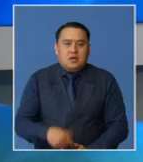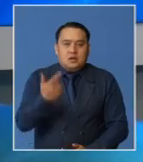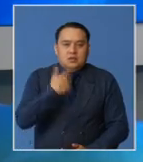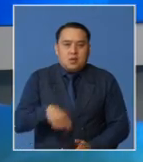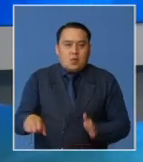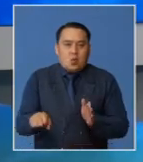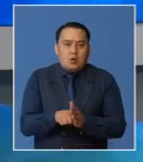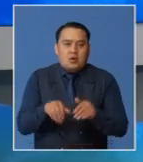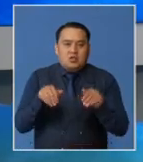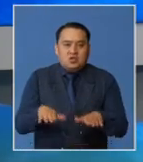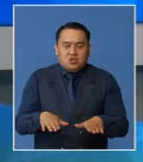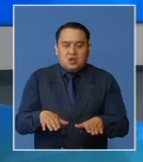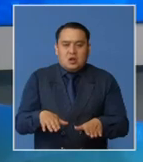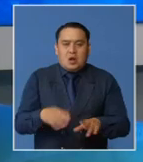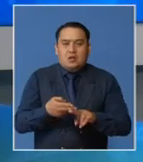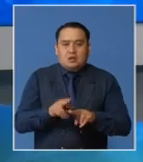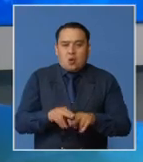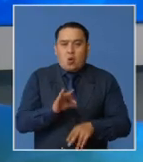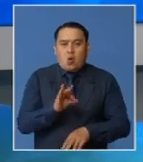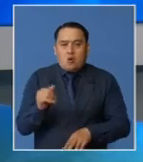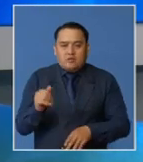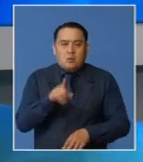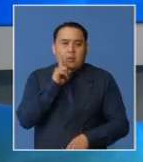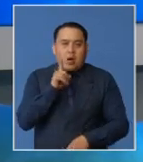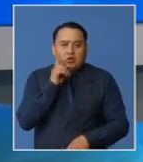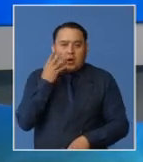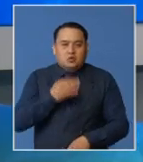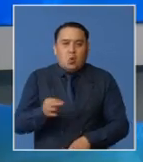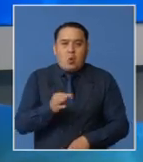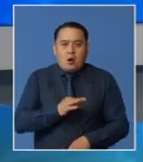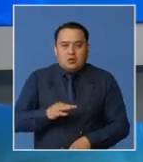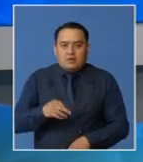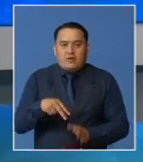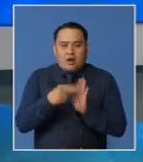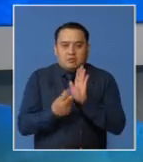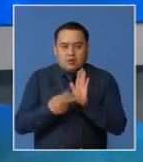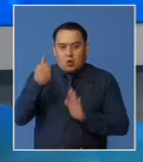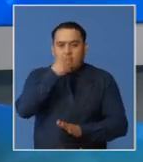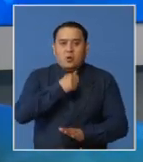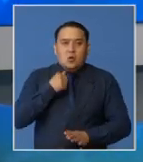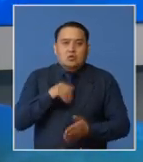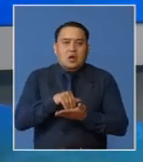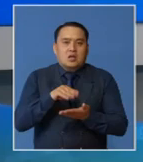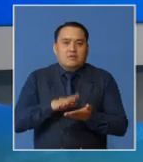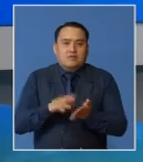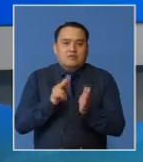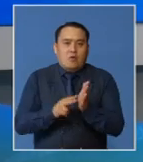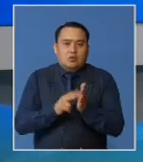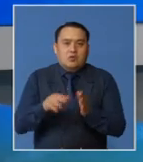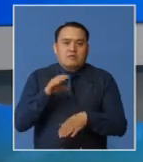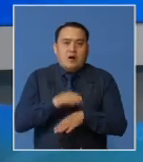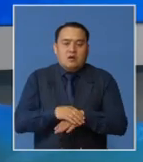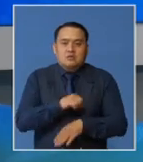Самоубийство – не выход из тупика. По официальной статистике среди молодежи Алматинской области за 2018 год зарегистрировано 80